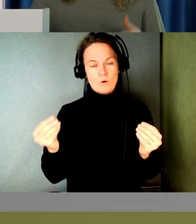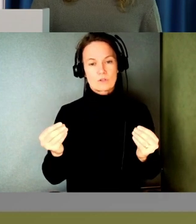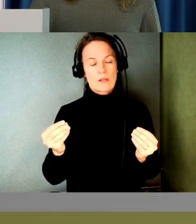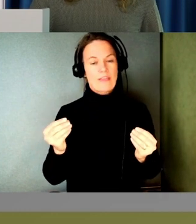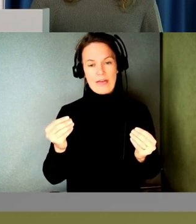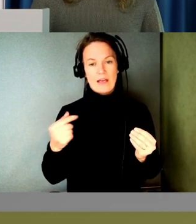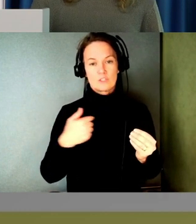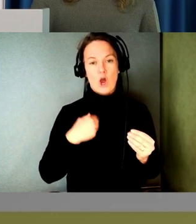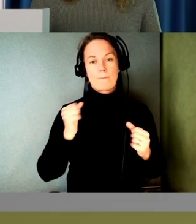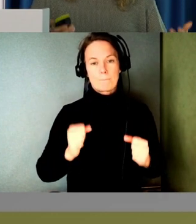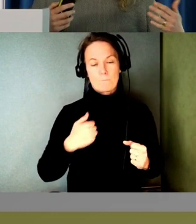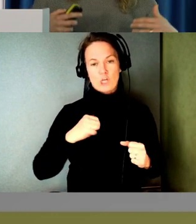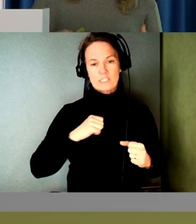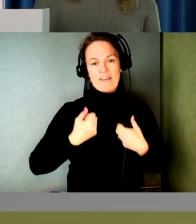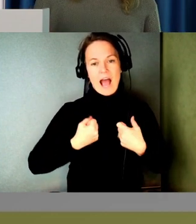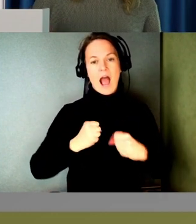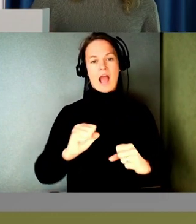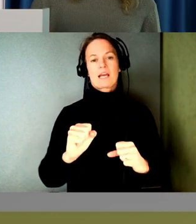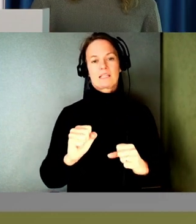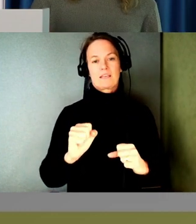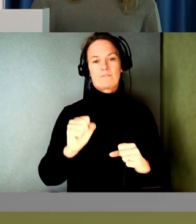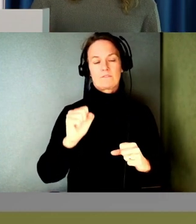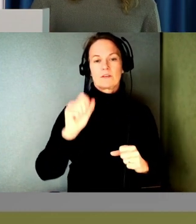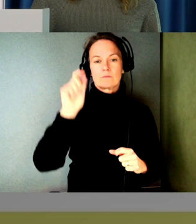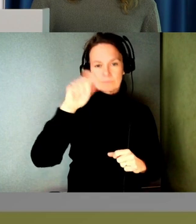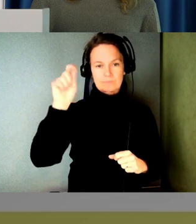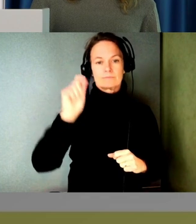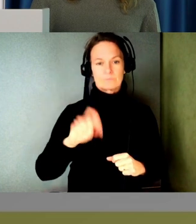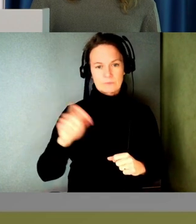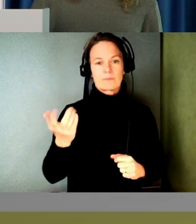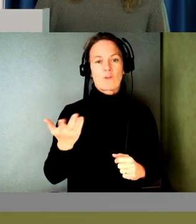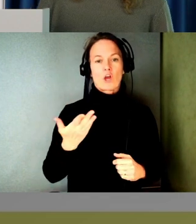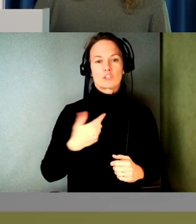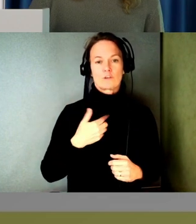utan jag får aktivt välja vad jag vill ha istället